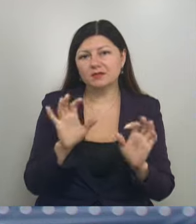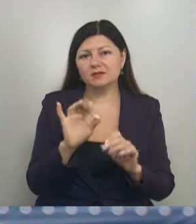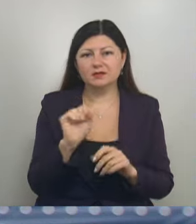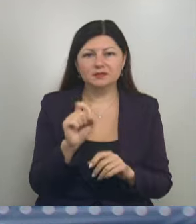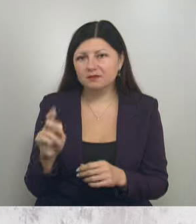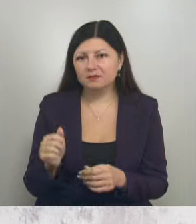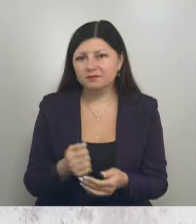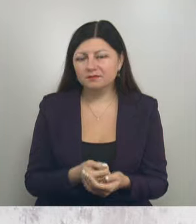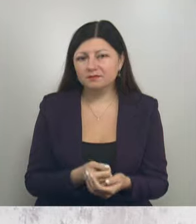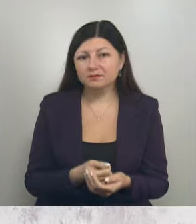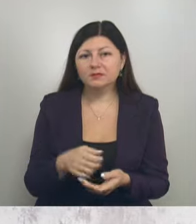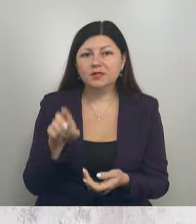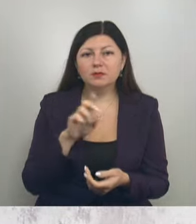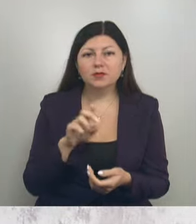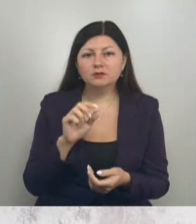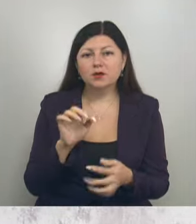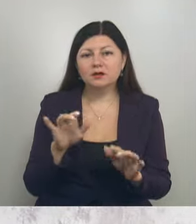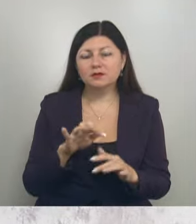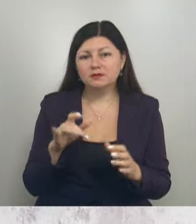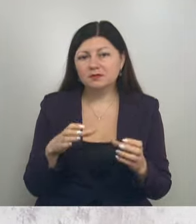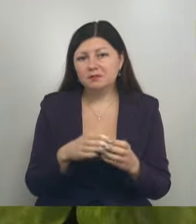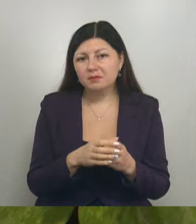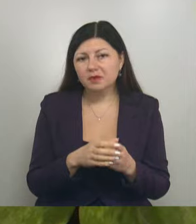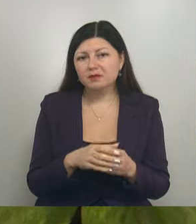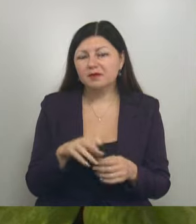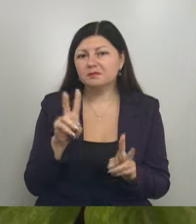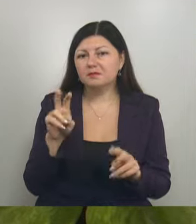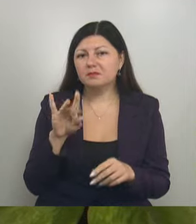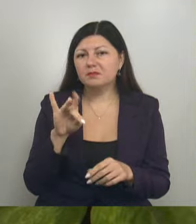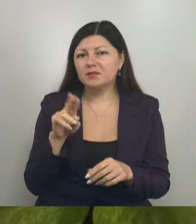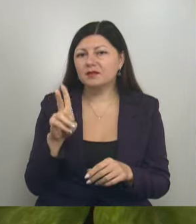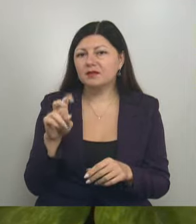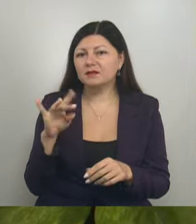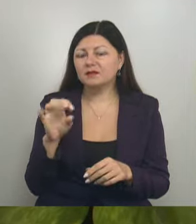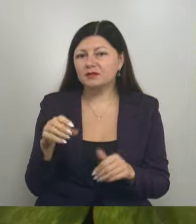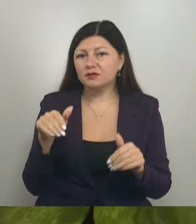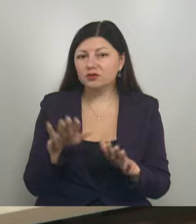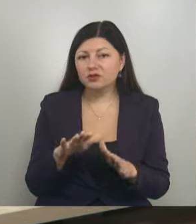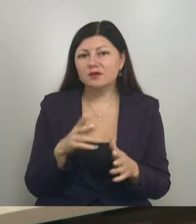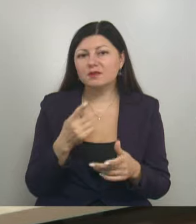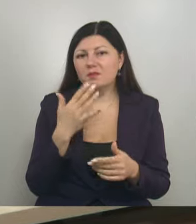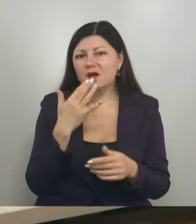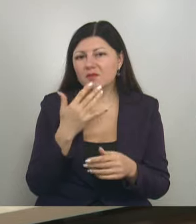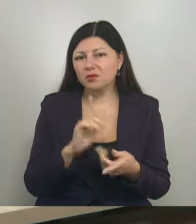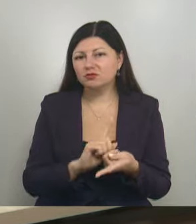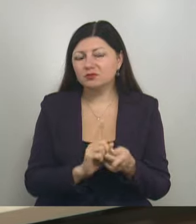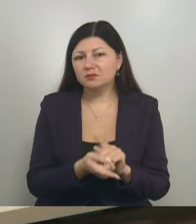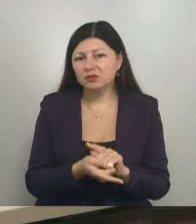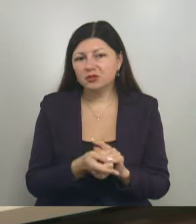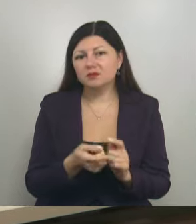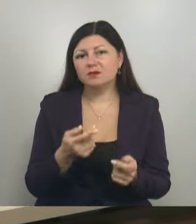Александра Харина. Белгородская IT-компания «Прикладные решения» выполняет работы по импортозамещению иностранного